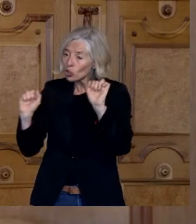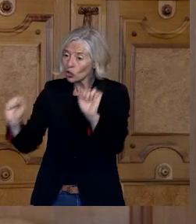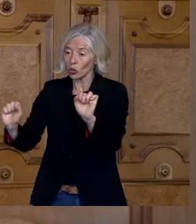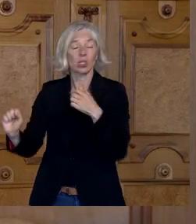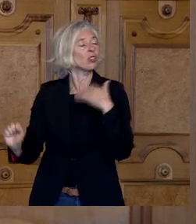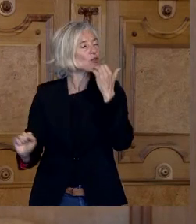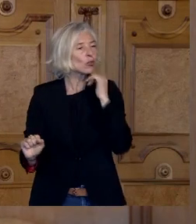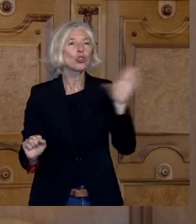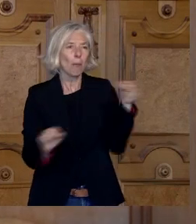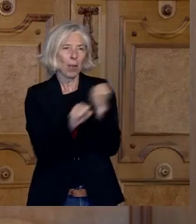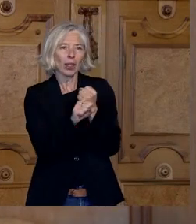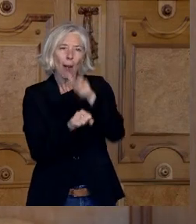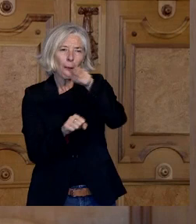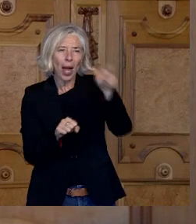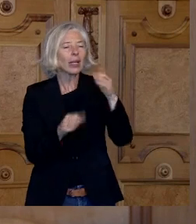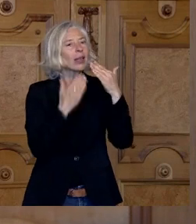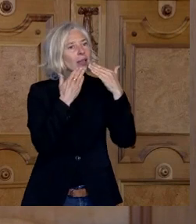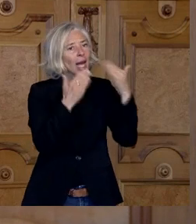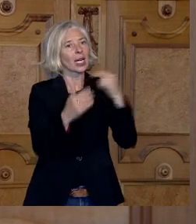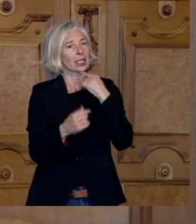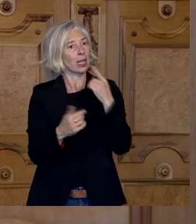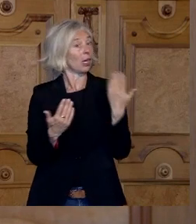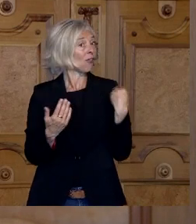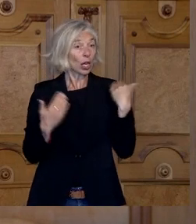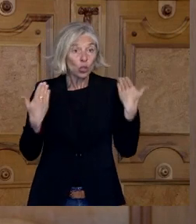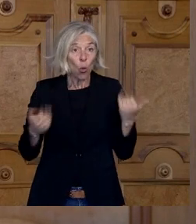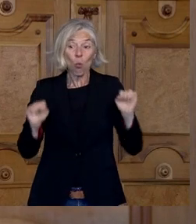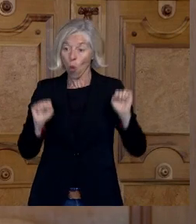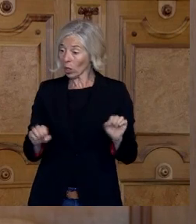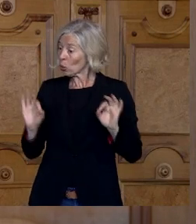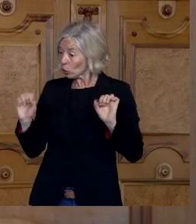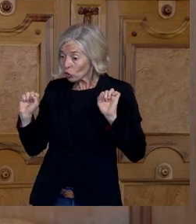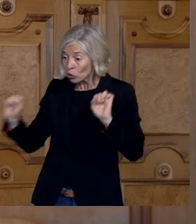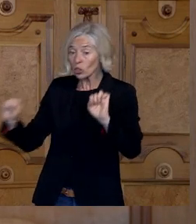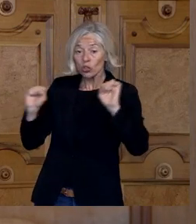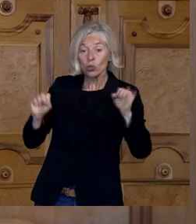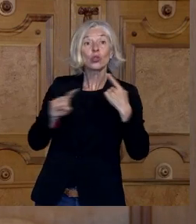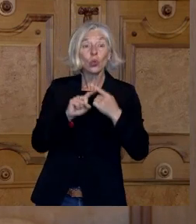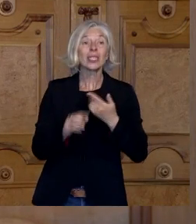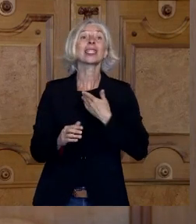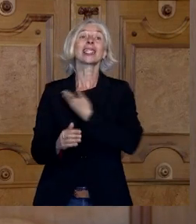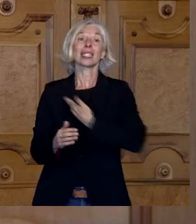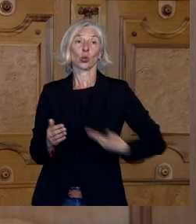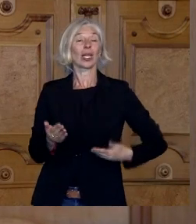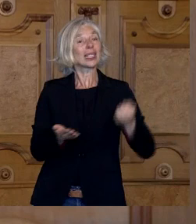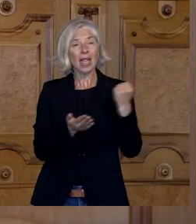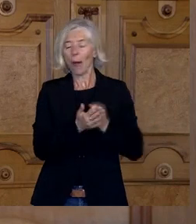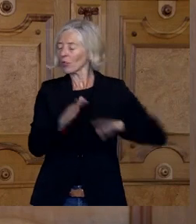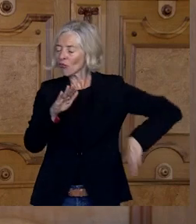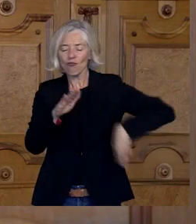Mitarbeitenden, dass das überhaupt so möglich war und an die örtliche Gesundheitsbehörde, die uns hier in vollstem Maße unterstützt